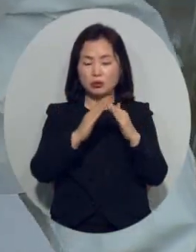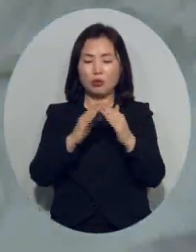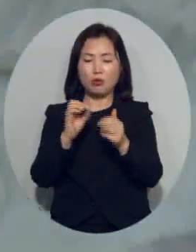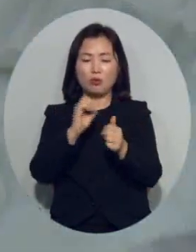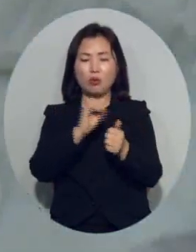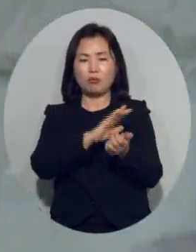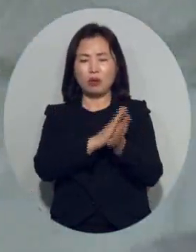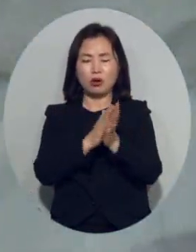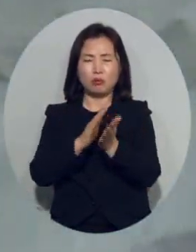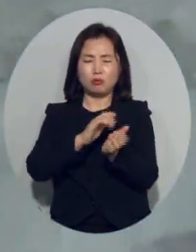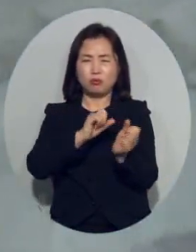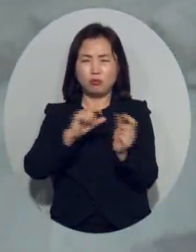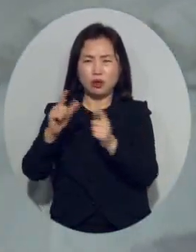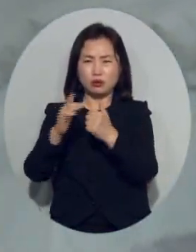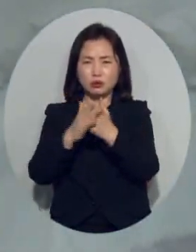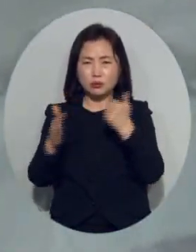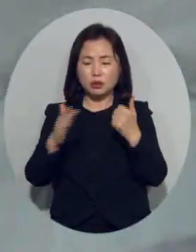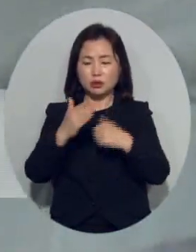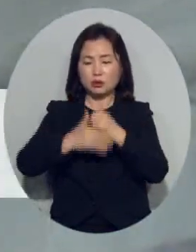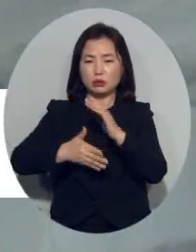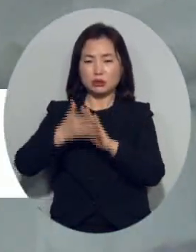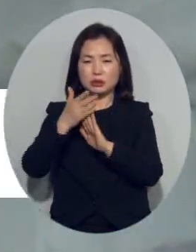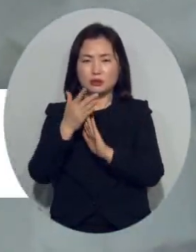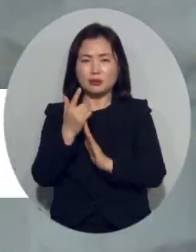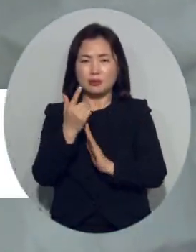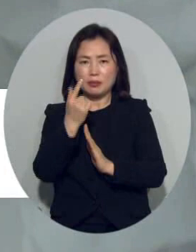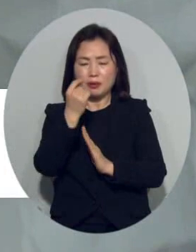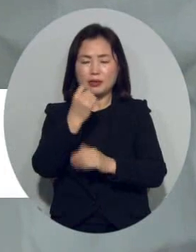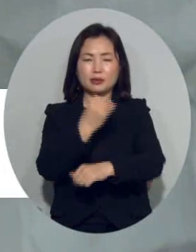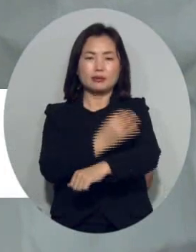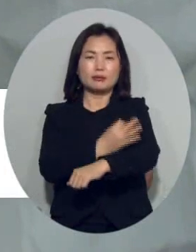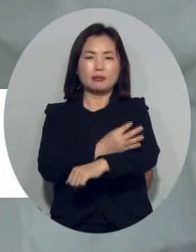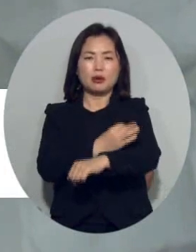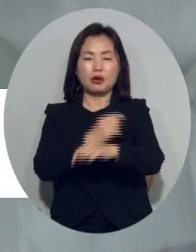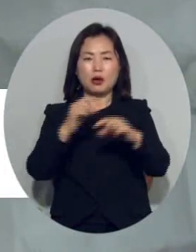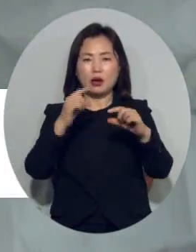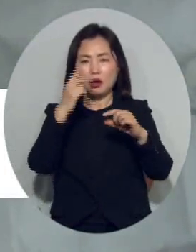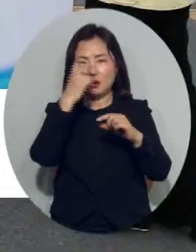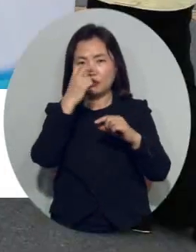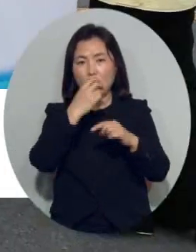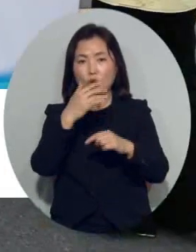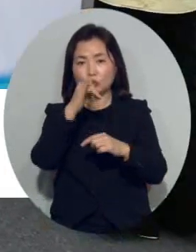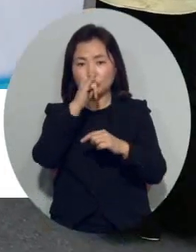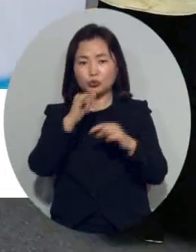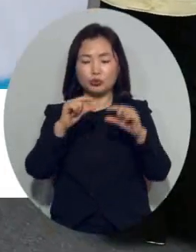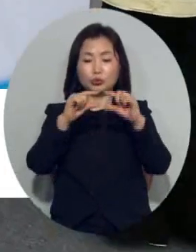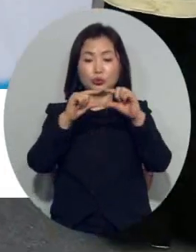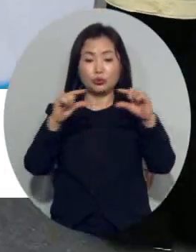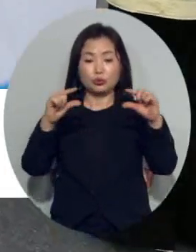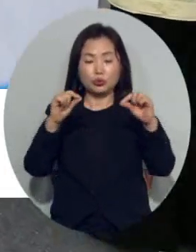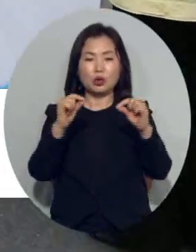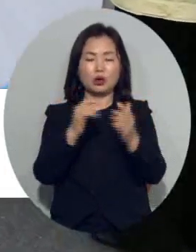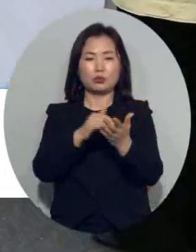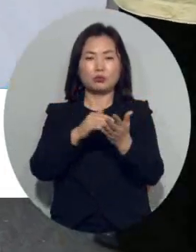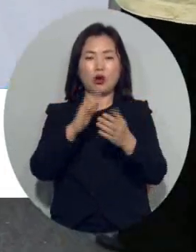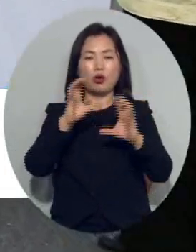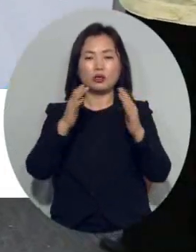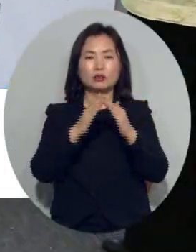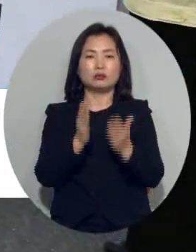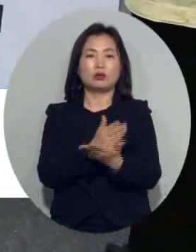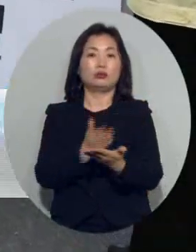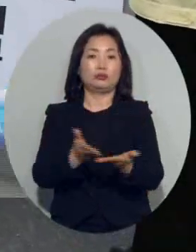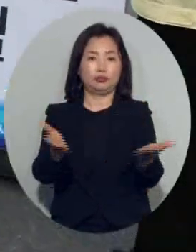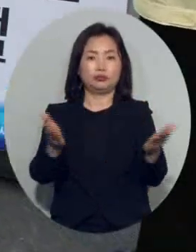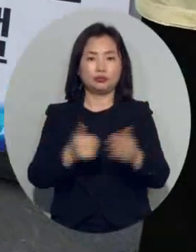오미크론 변이가 급속히 확산하자 대구시는 신속하고 간편하게 항원 검사를 할 수 있는 자가검사 키트를 어린이집에